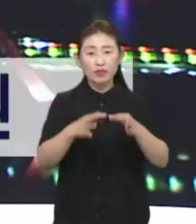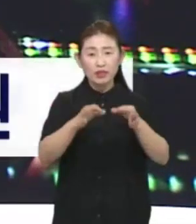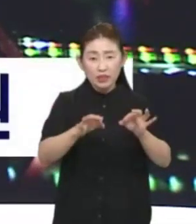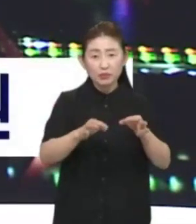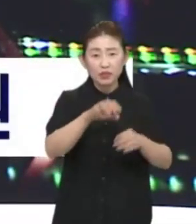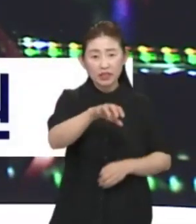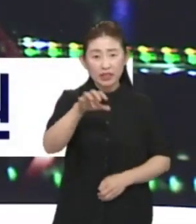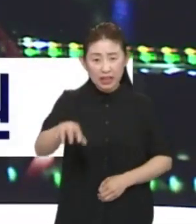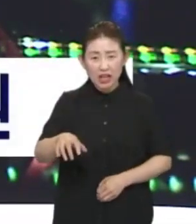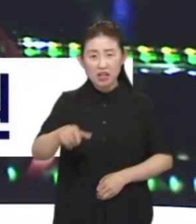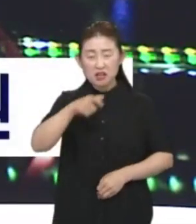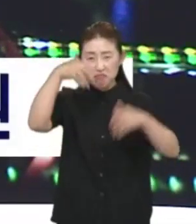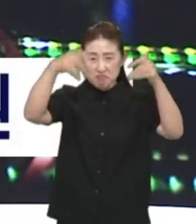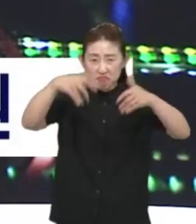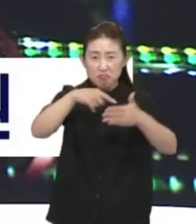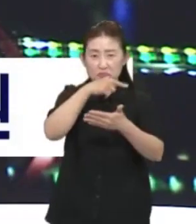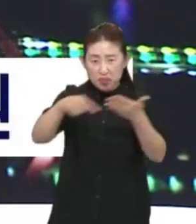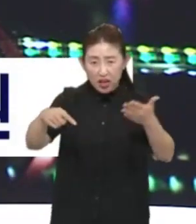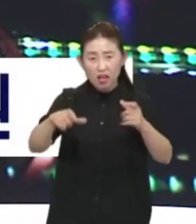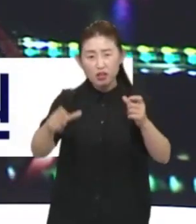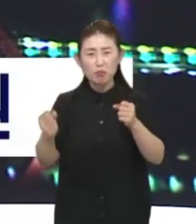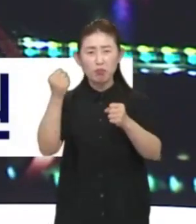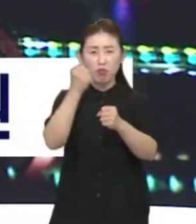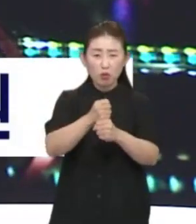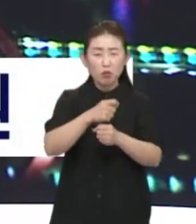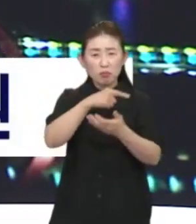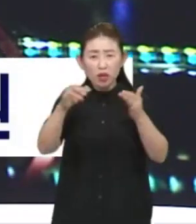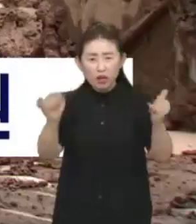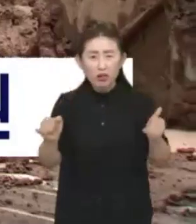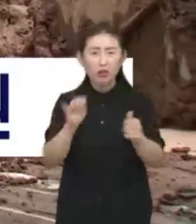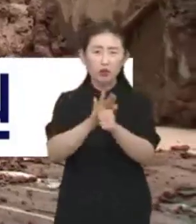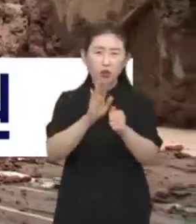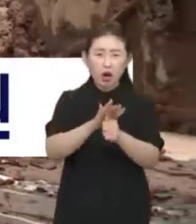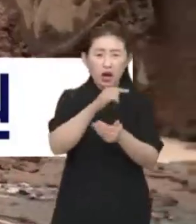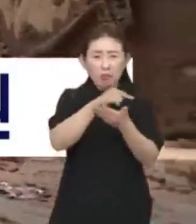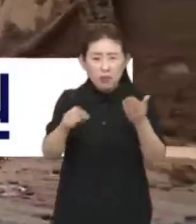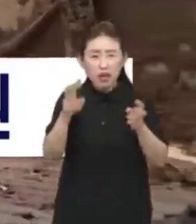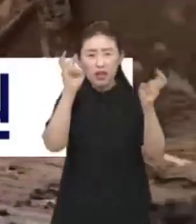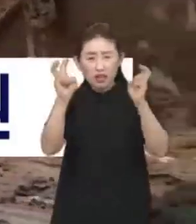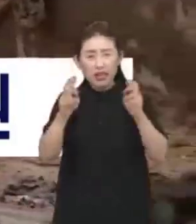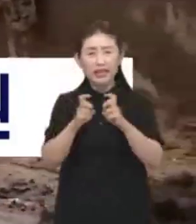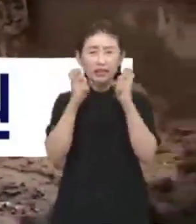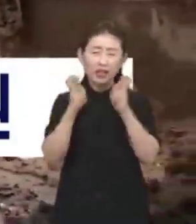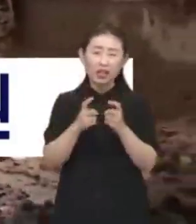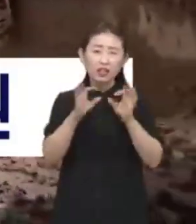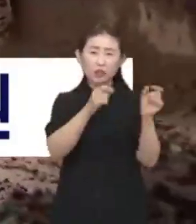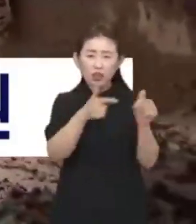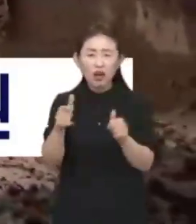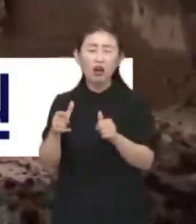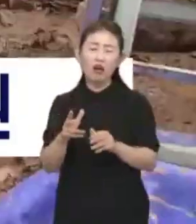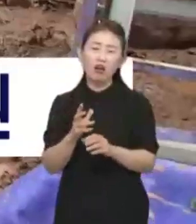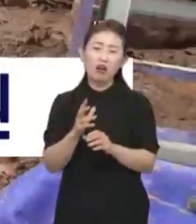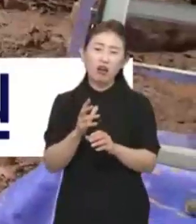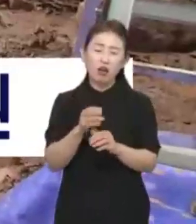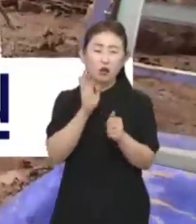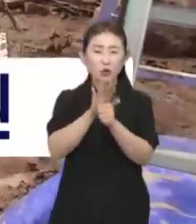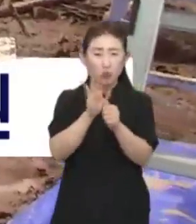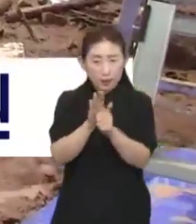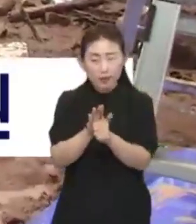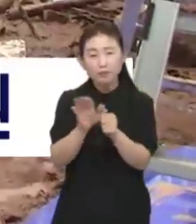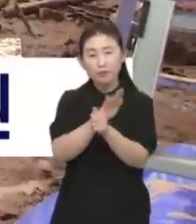지역의 금융기관들이 집중호우 피해 지역의 복구와 수재민 구호, 피해 기업, 개인금융지원 등 종합적인 지원에